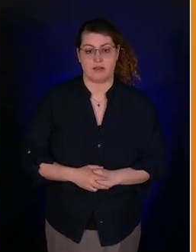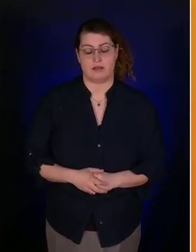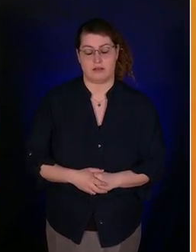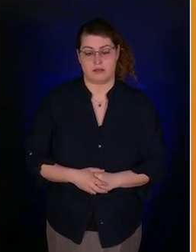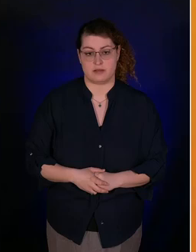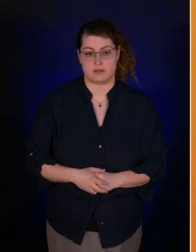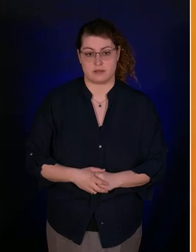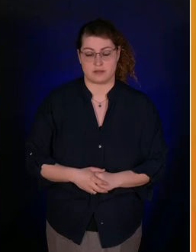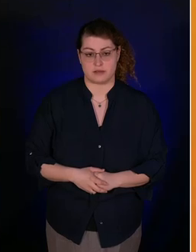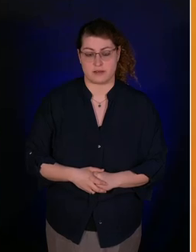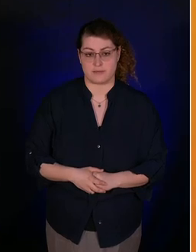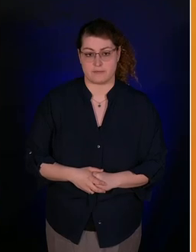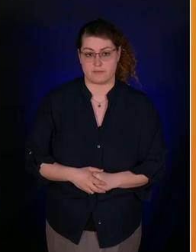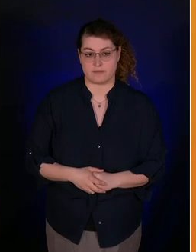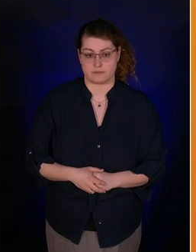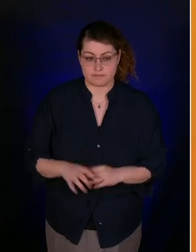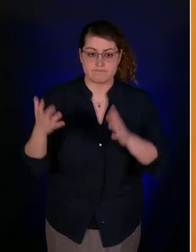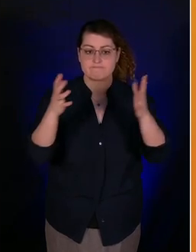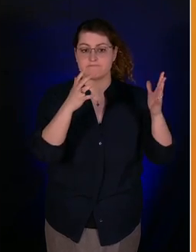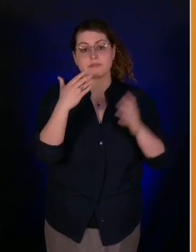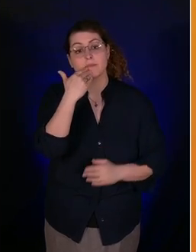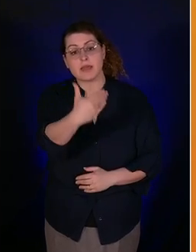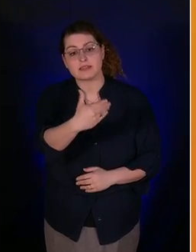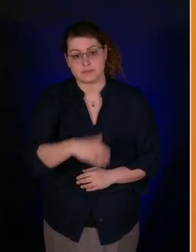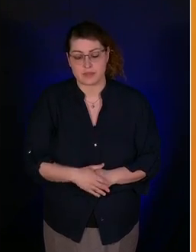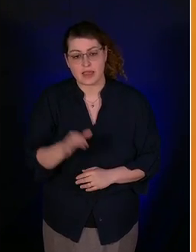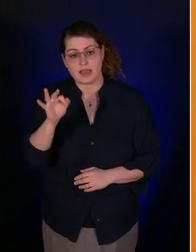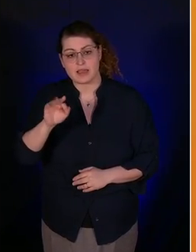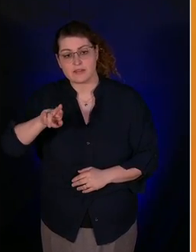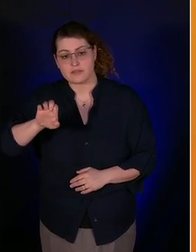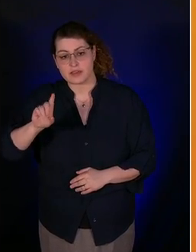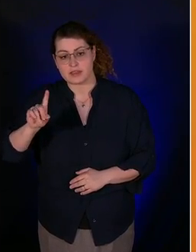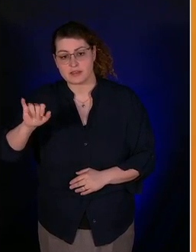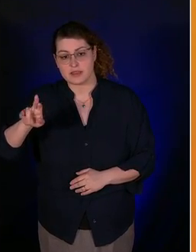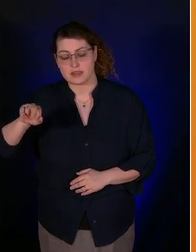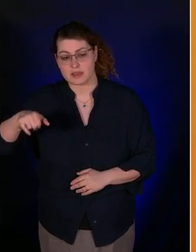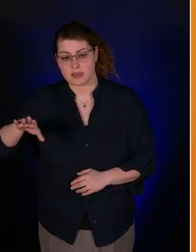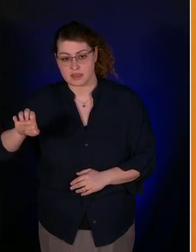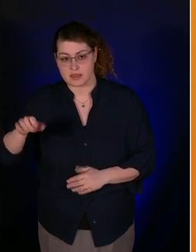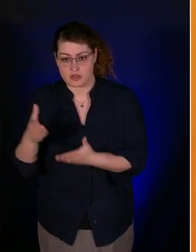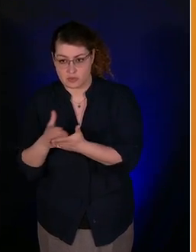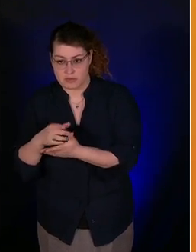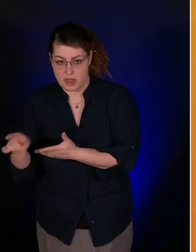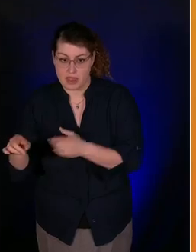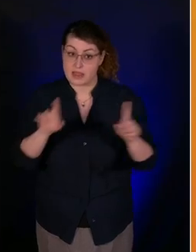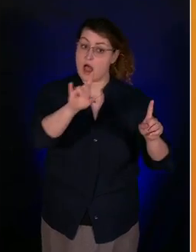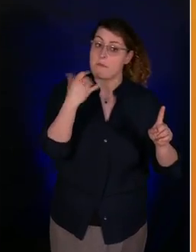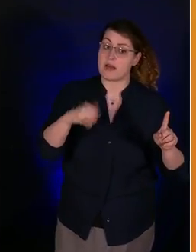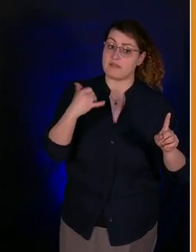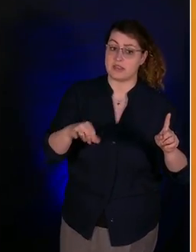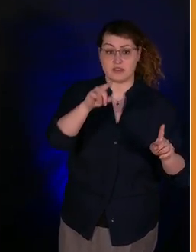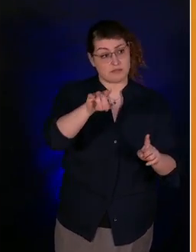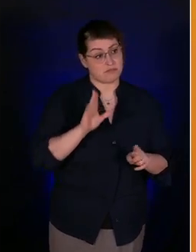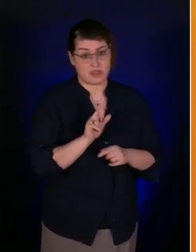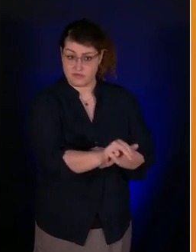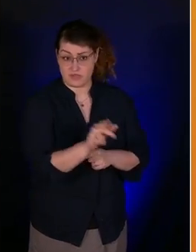Alors, merci. Cédric Dos Santos se prépare au micro 4. Et la non, parole... non, j'ai pas fini. Mais il faut conclure, en tout